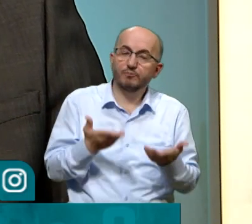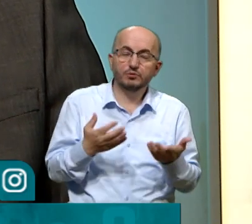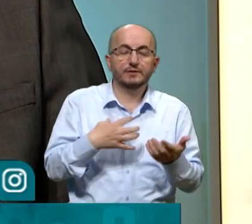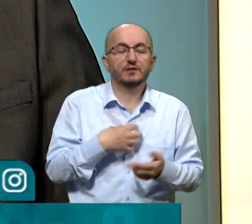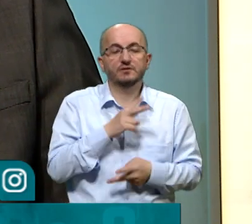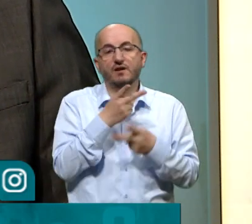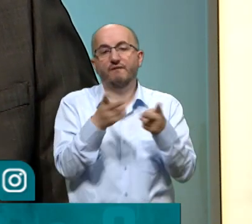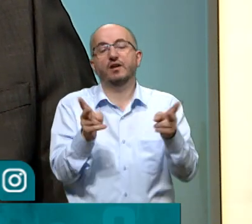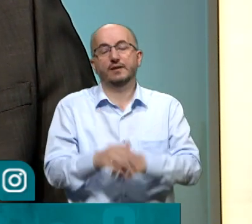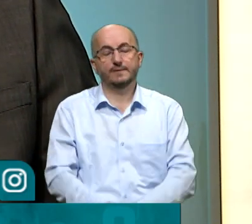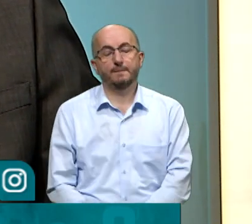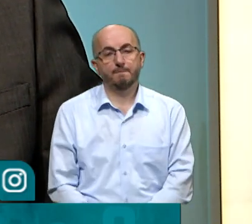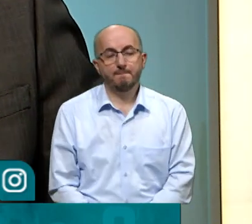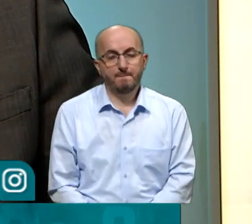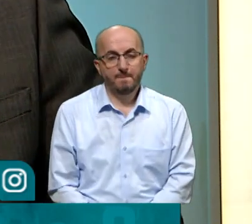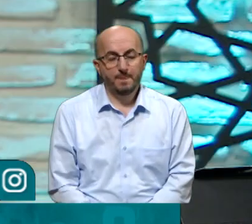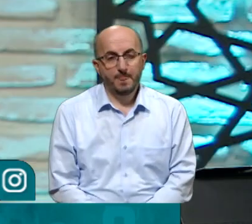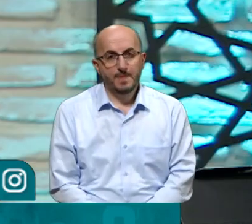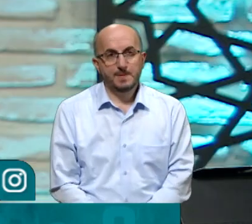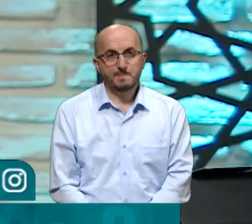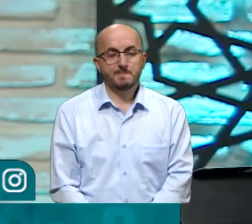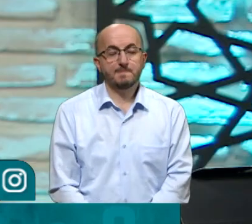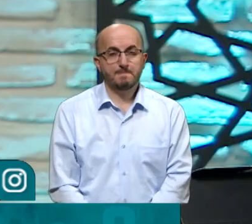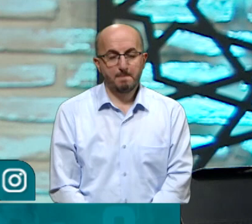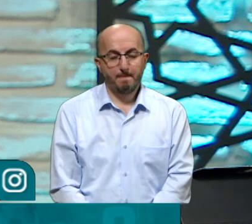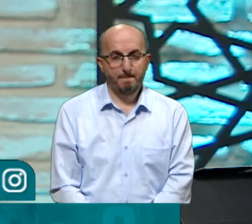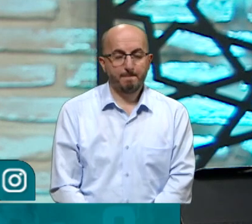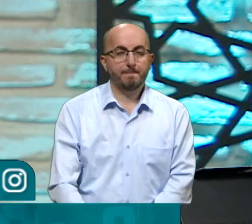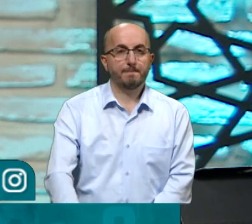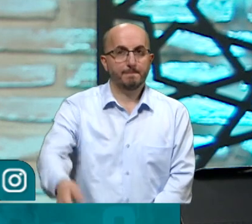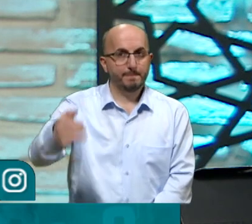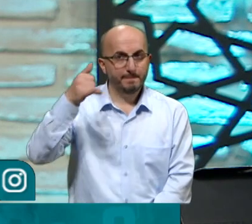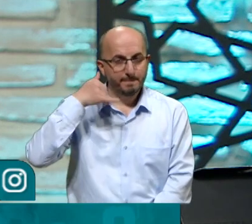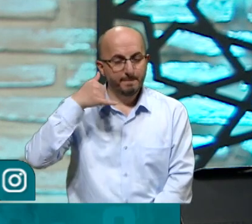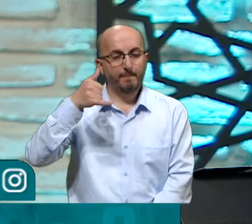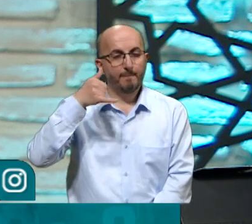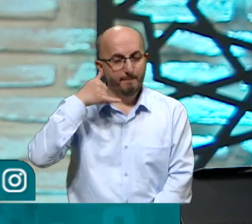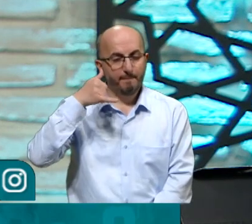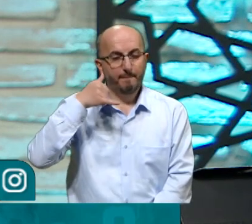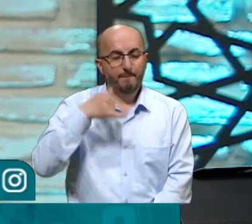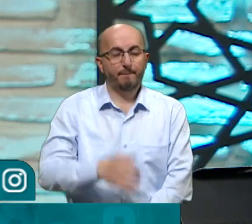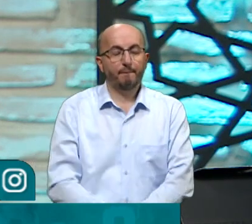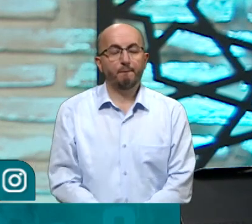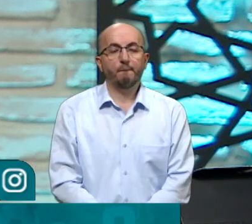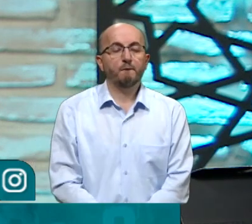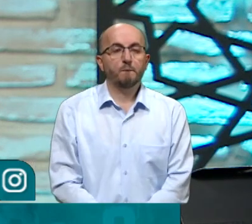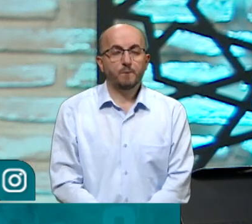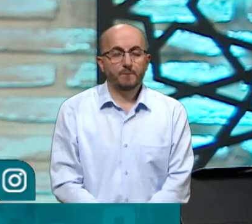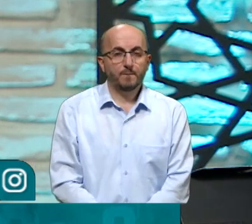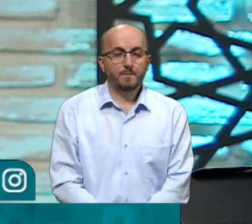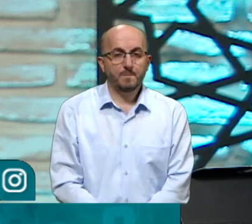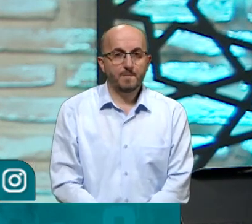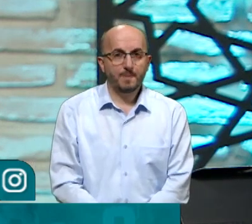kendisini de affeder saat biliyorum tekrardan bir telefonumuzda hava Kıymetli hocam Karaman'dan Bayram Bey hoşgeldiniz